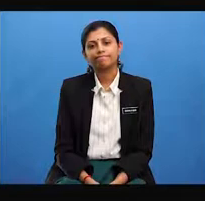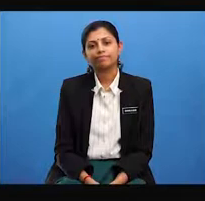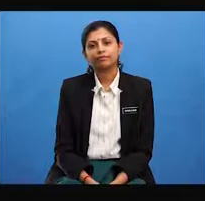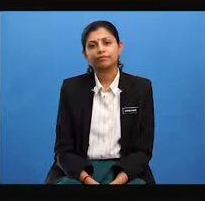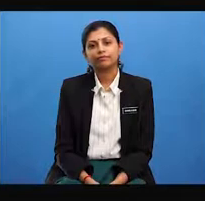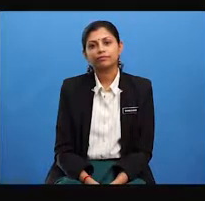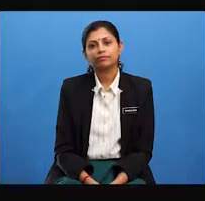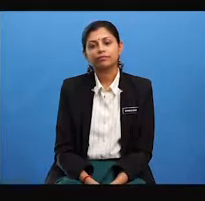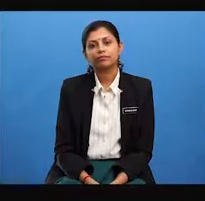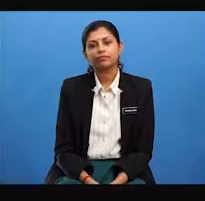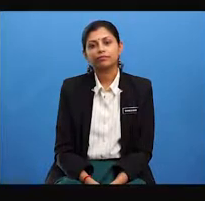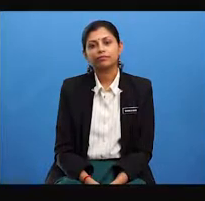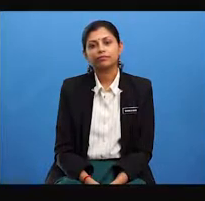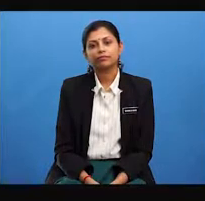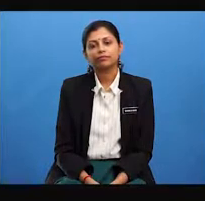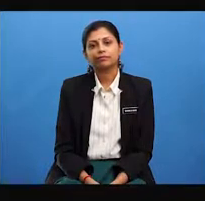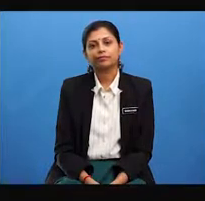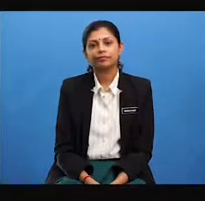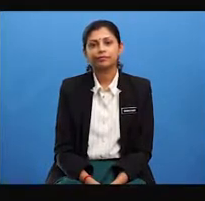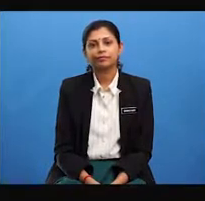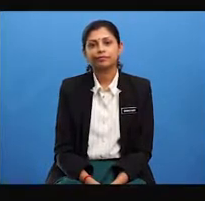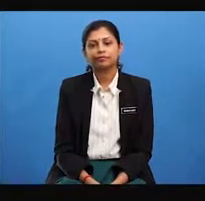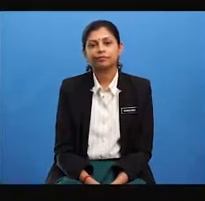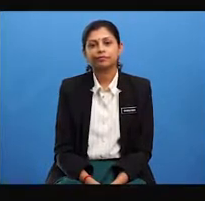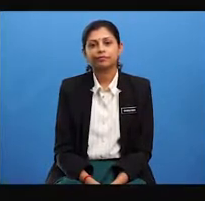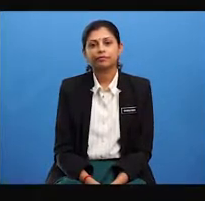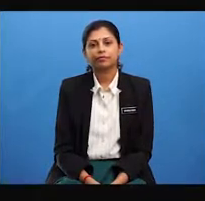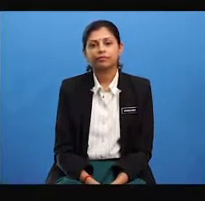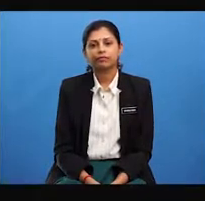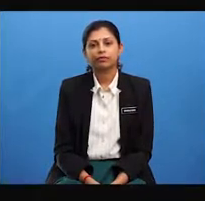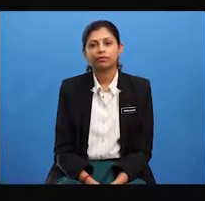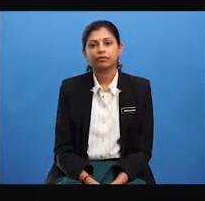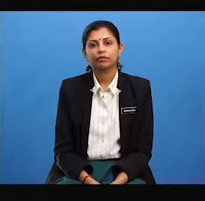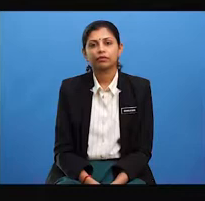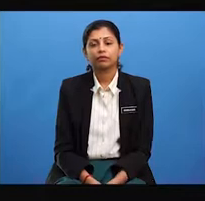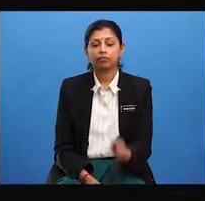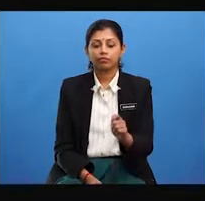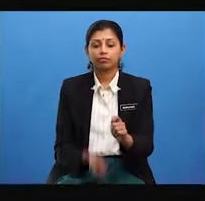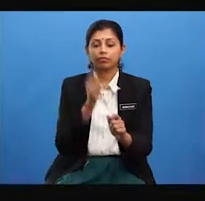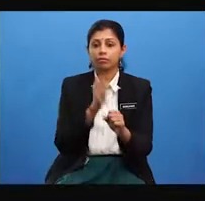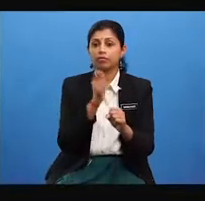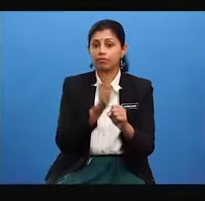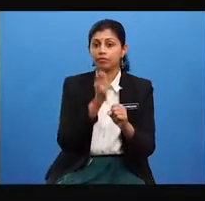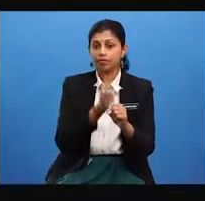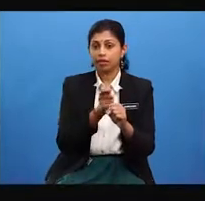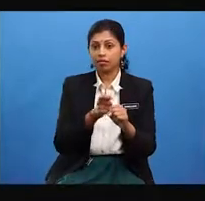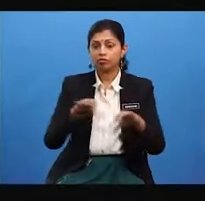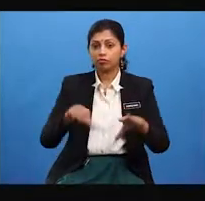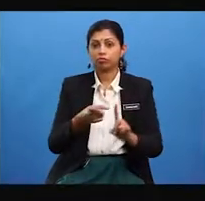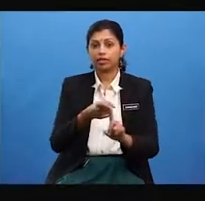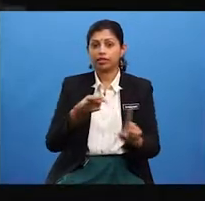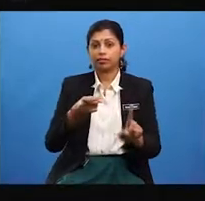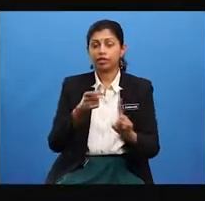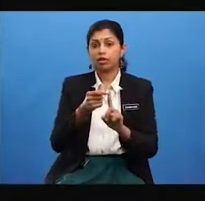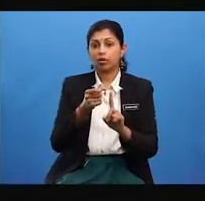tali kulit yang diperbuat daripada kulit dan paku yang diperbuat